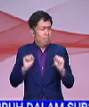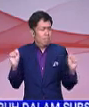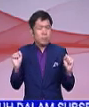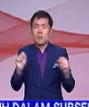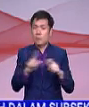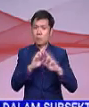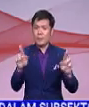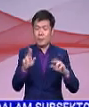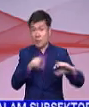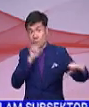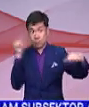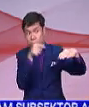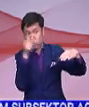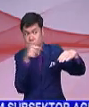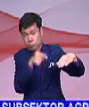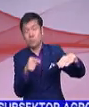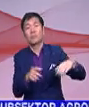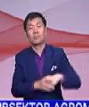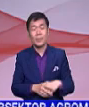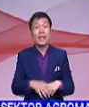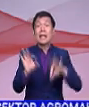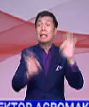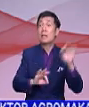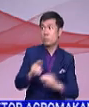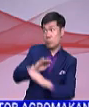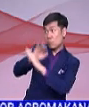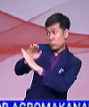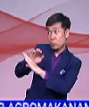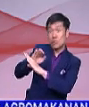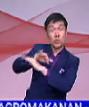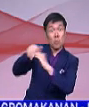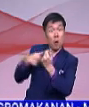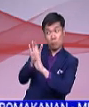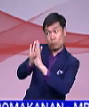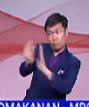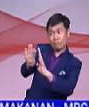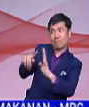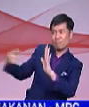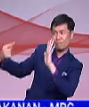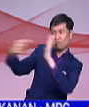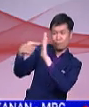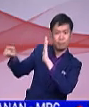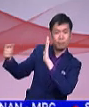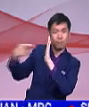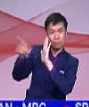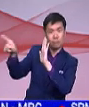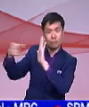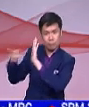score goal, we cheater. Kalau kita defend, kita mahu semua pemain turun bawah buat